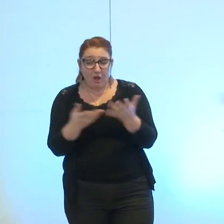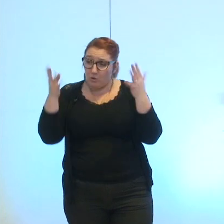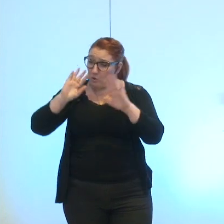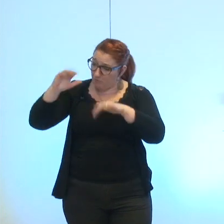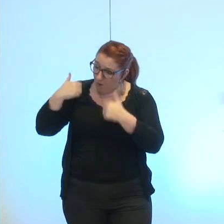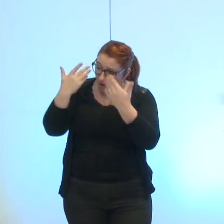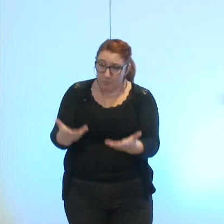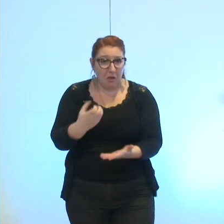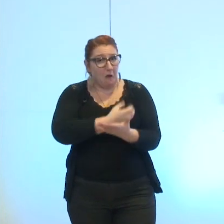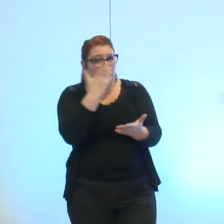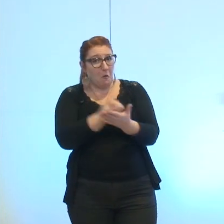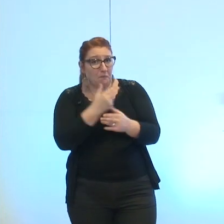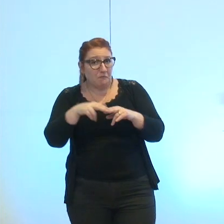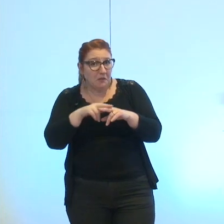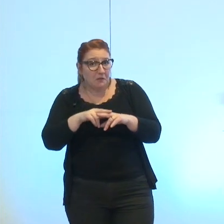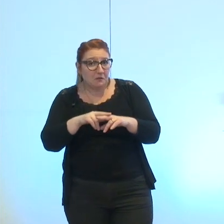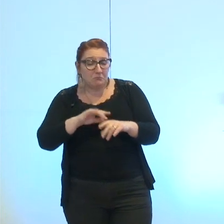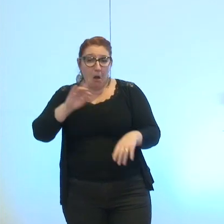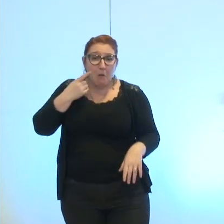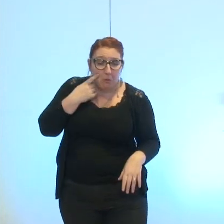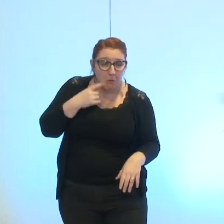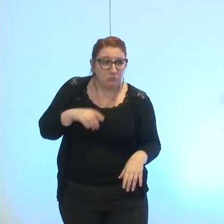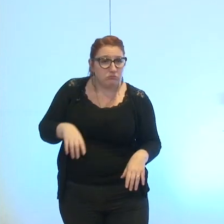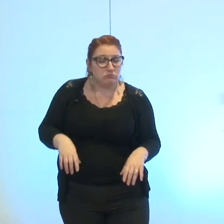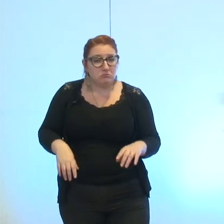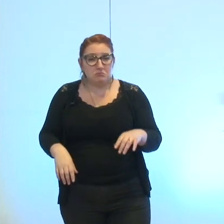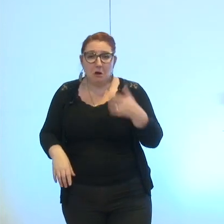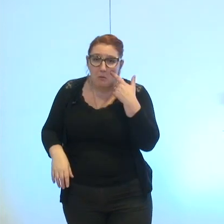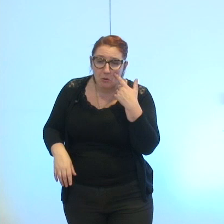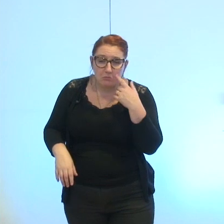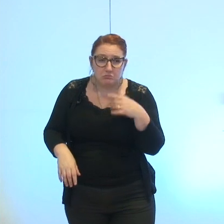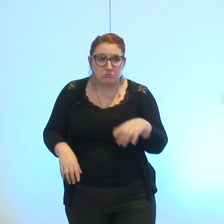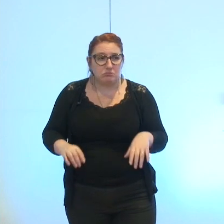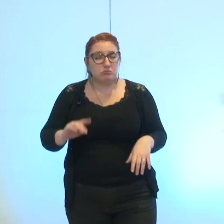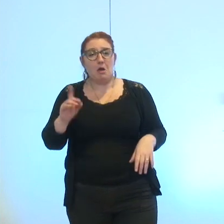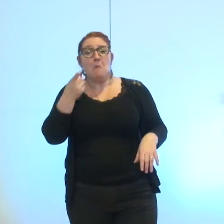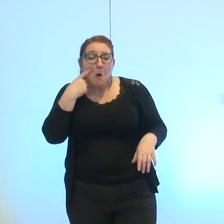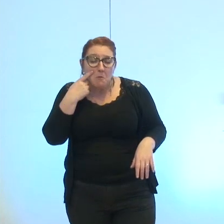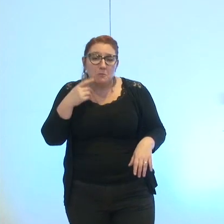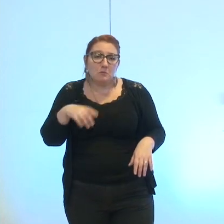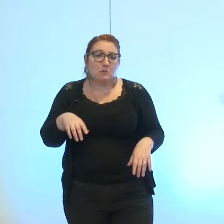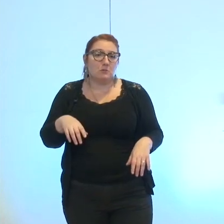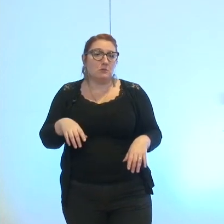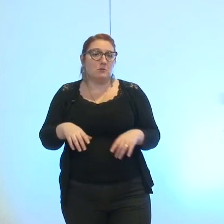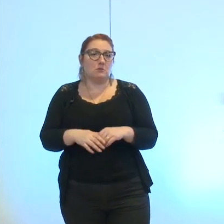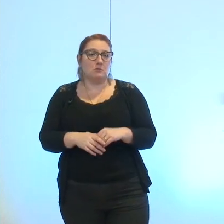toujours rien on apprend simplement au coup par coup que vous faites des coupes clair dirait Bernadette pas des coupes sombres